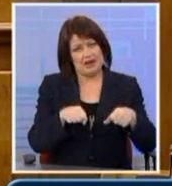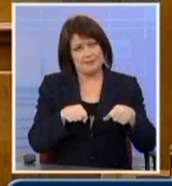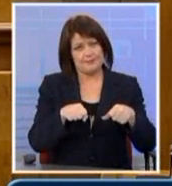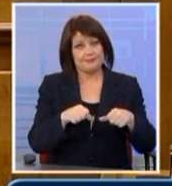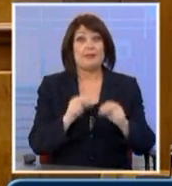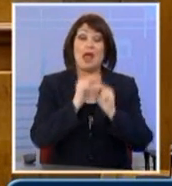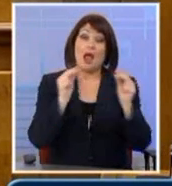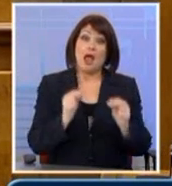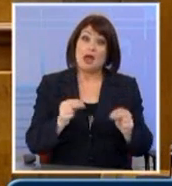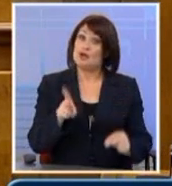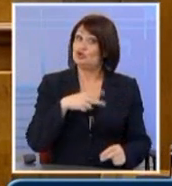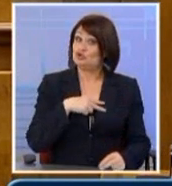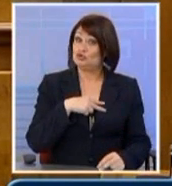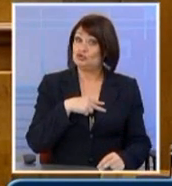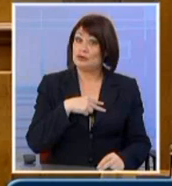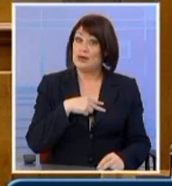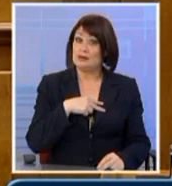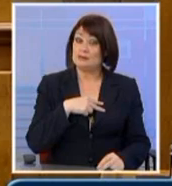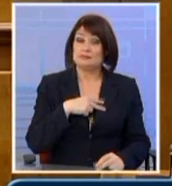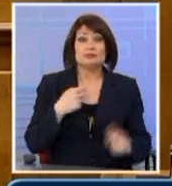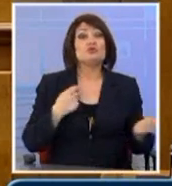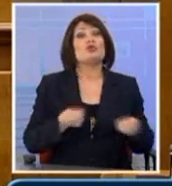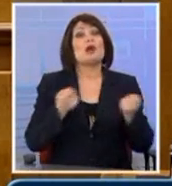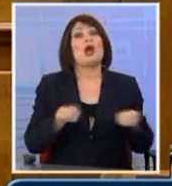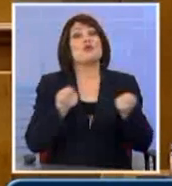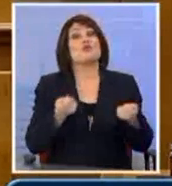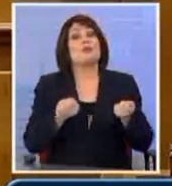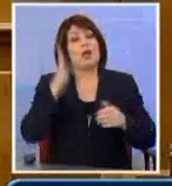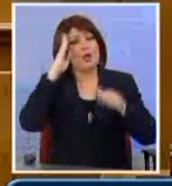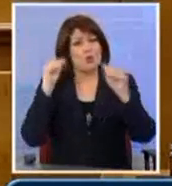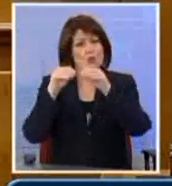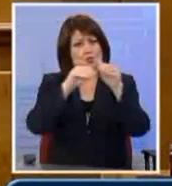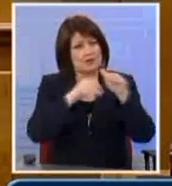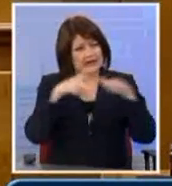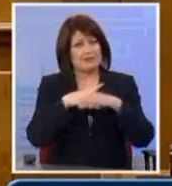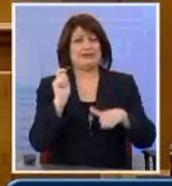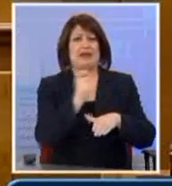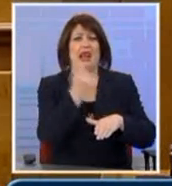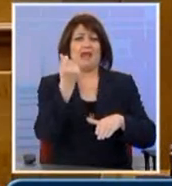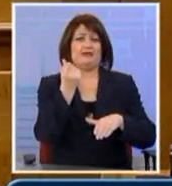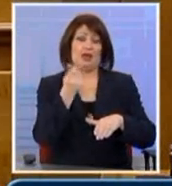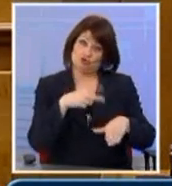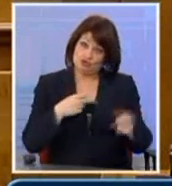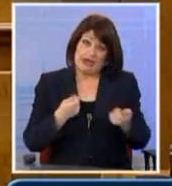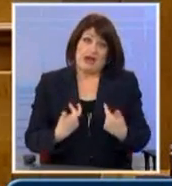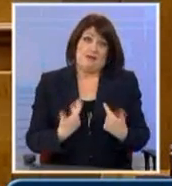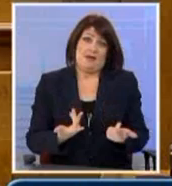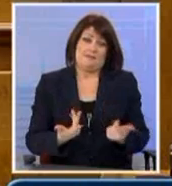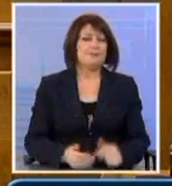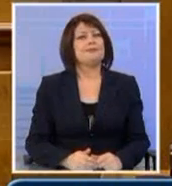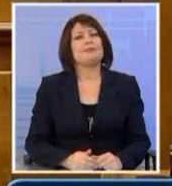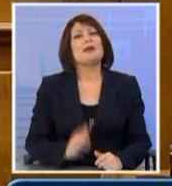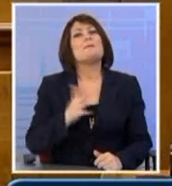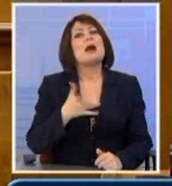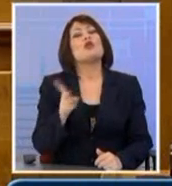Άρα θεωρείτε ότι σωστά έχουμε ενεργήσει και ανακεφαλαιοποίησαμε τις τράπεζες. Ότι προφανώς